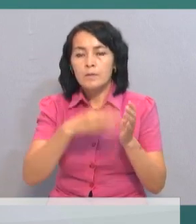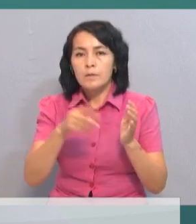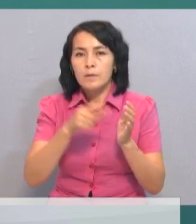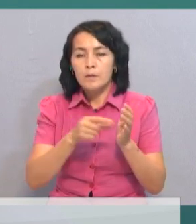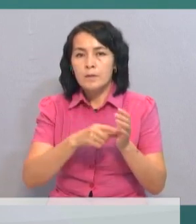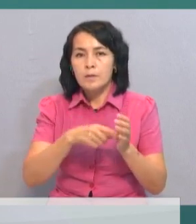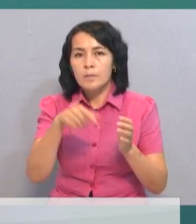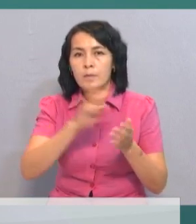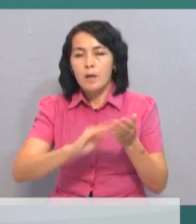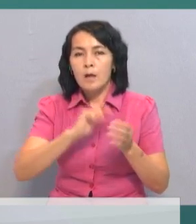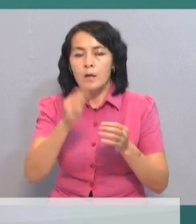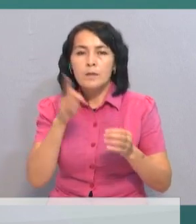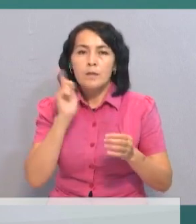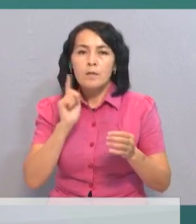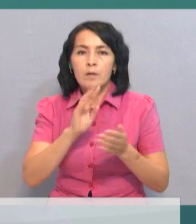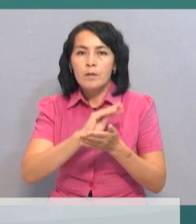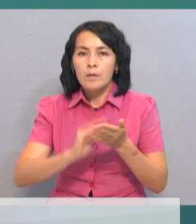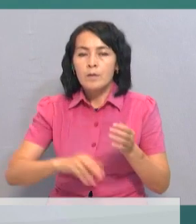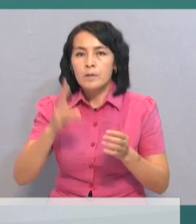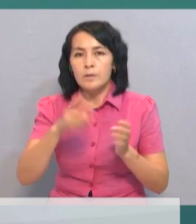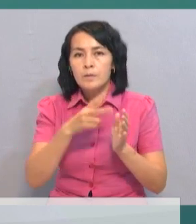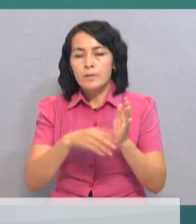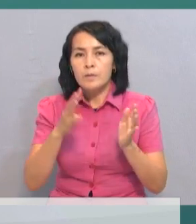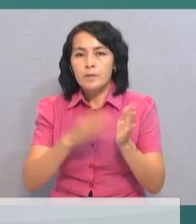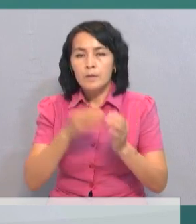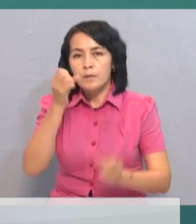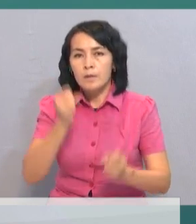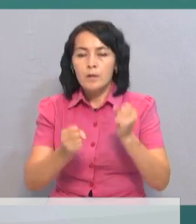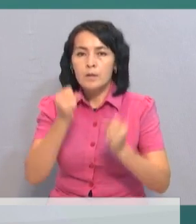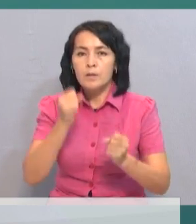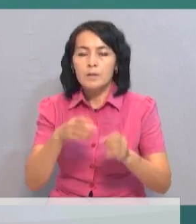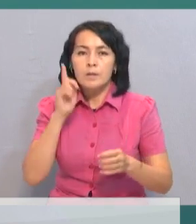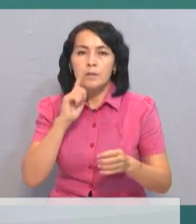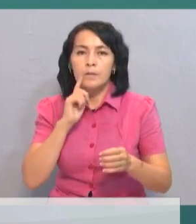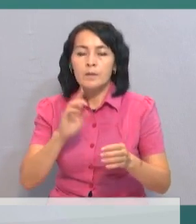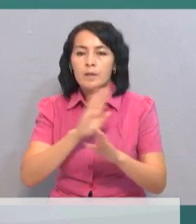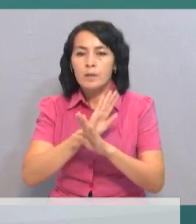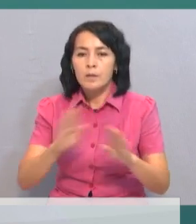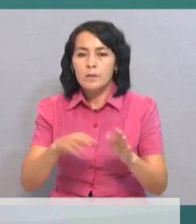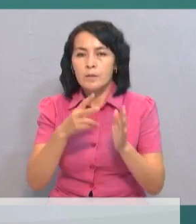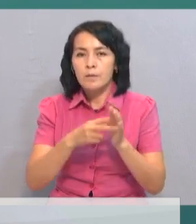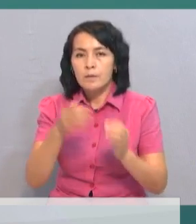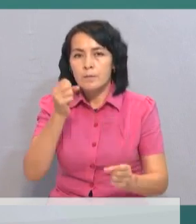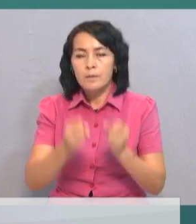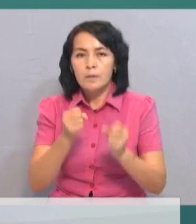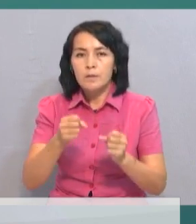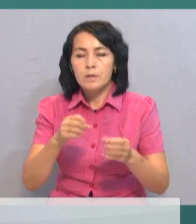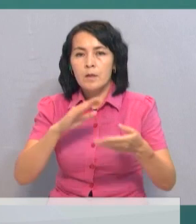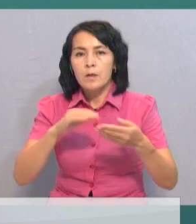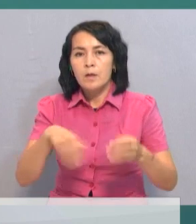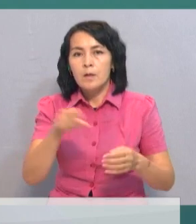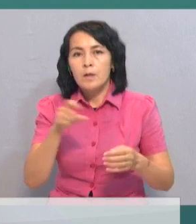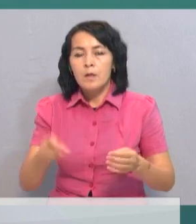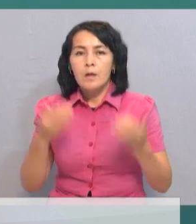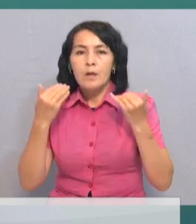297 обращений, из них временно зарегистрировано 289 автотранспортных средств, временно отказано в регистрации 8 транспортных средств. Призываю жителей